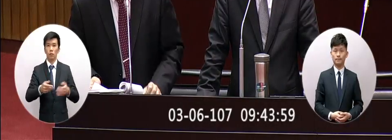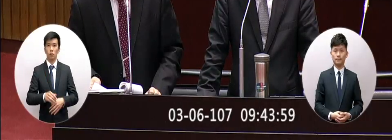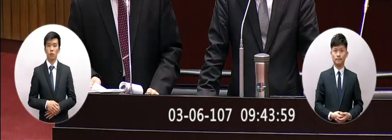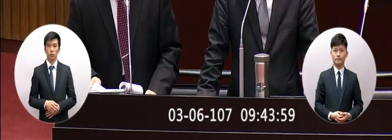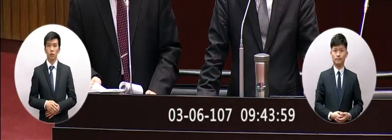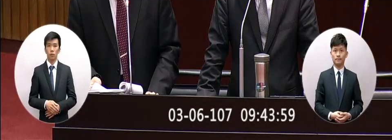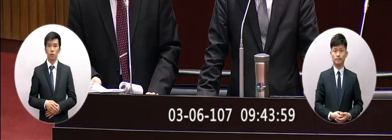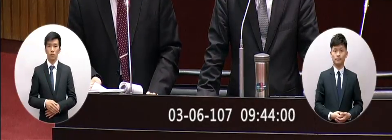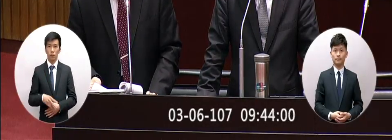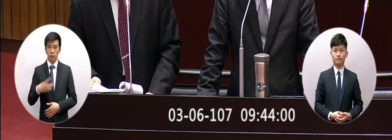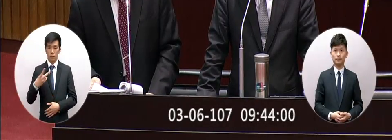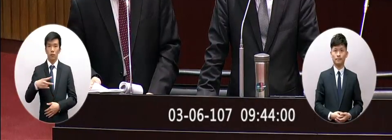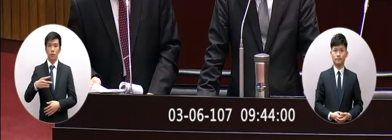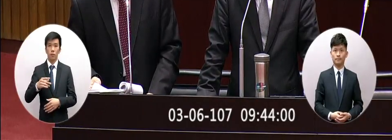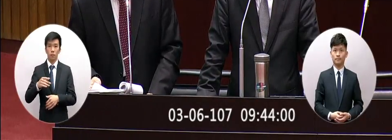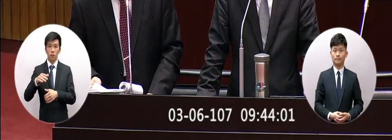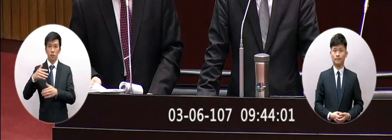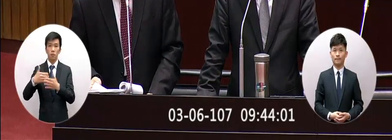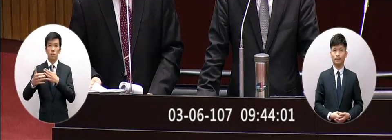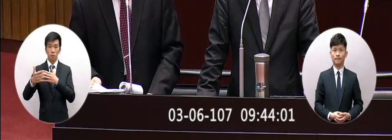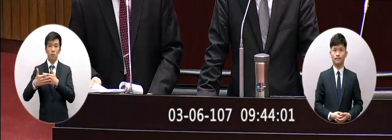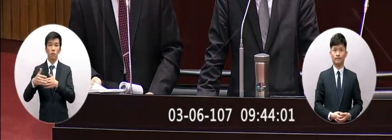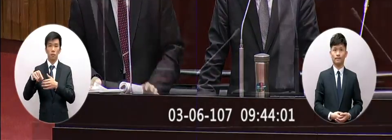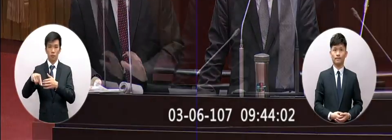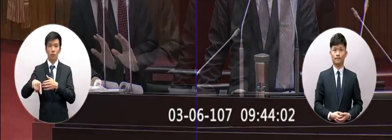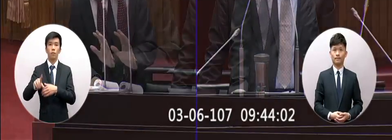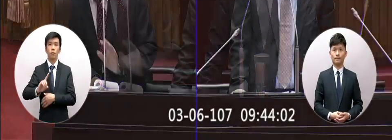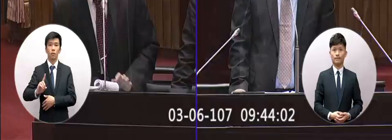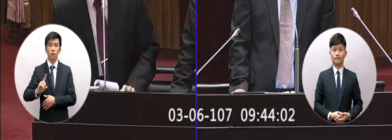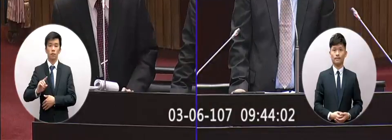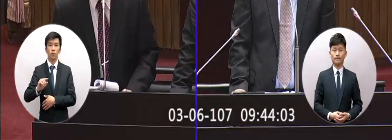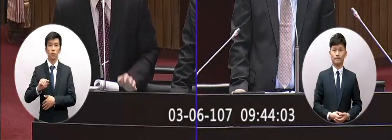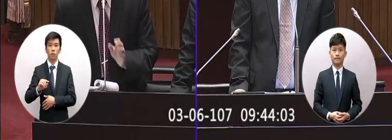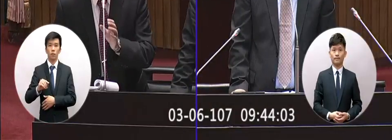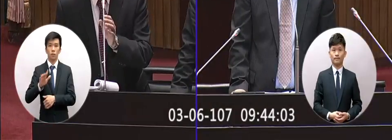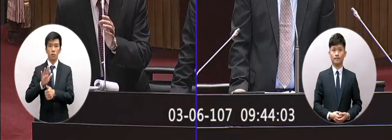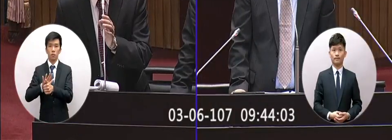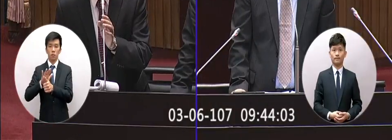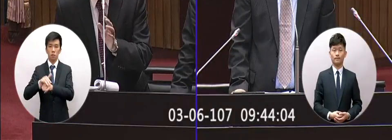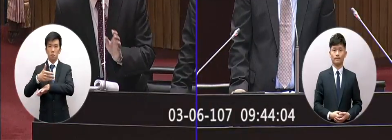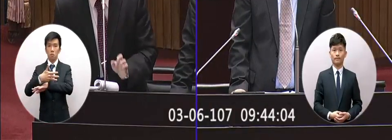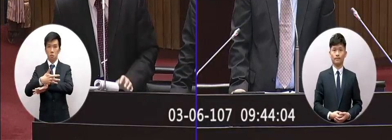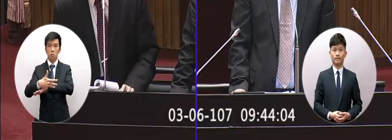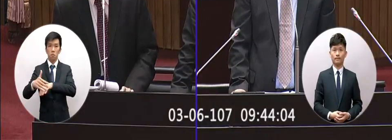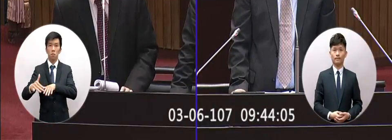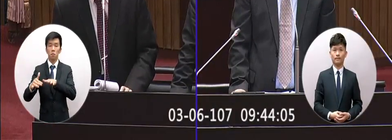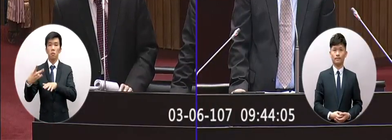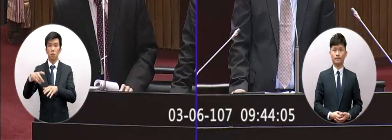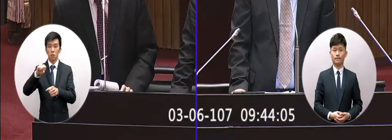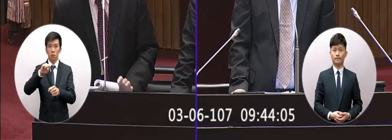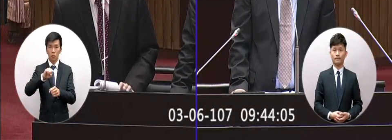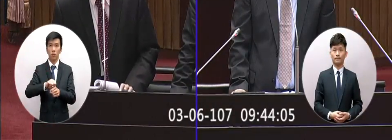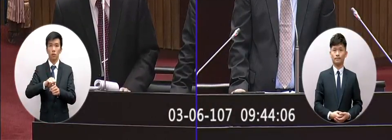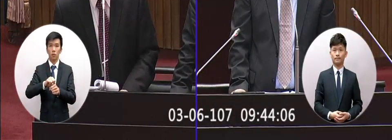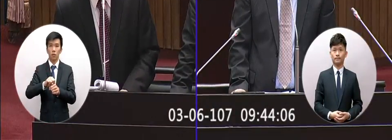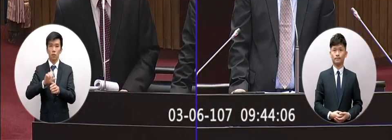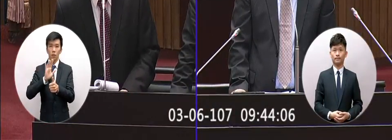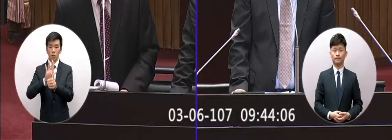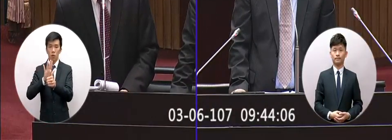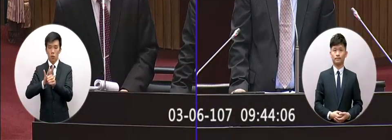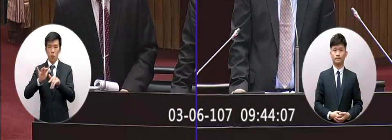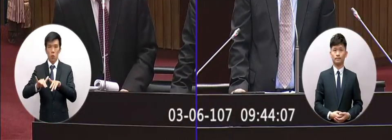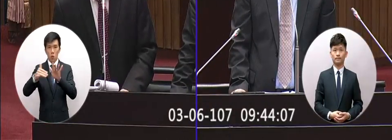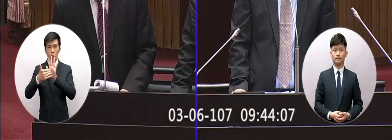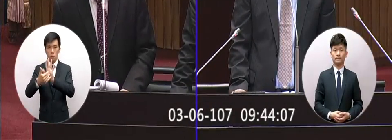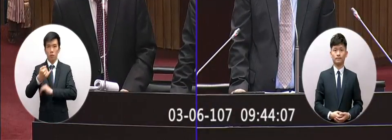这一个所谓的现在大家关心的，就是所谓的来开发园区，或者是所谓的来做治洪池的部